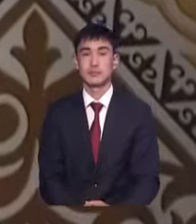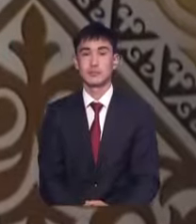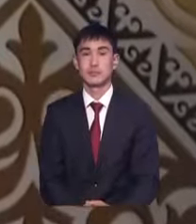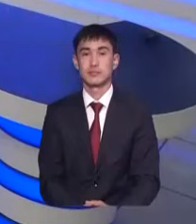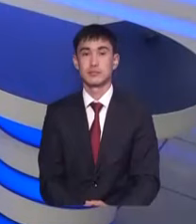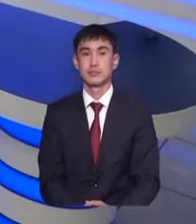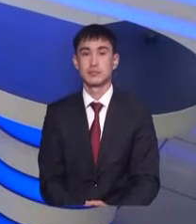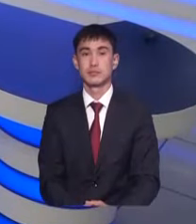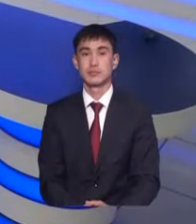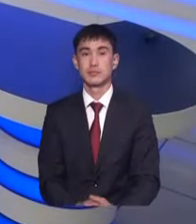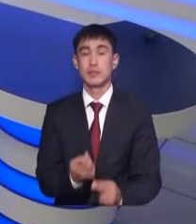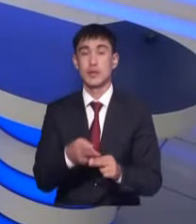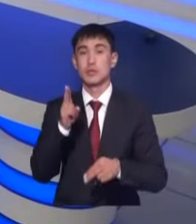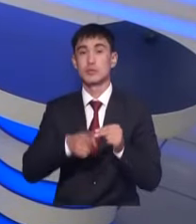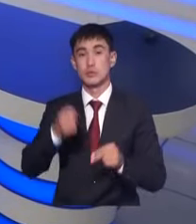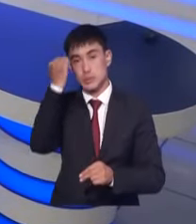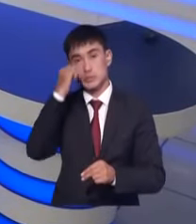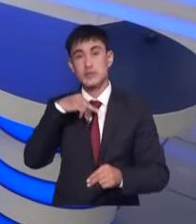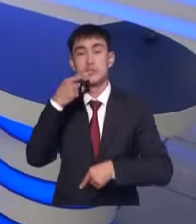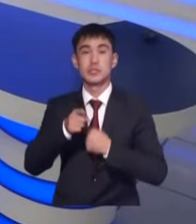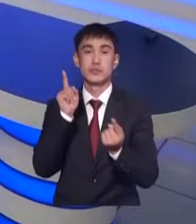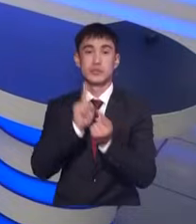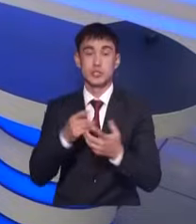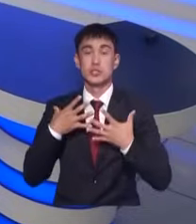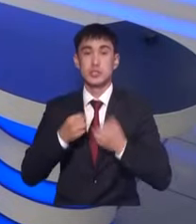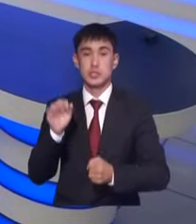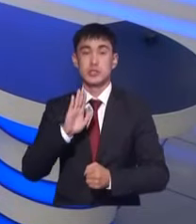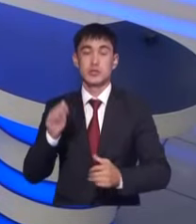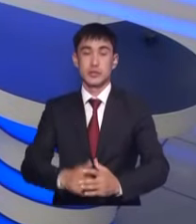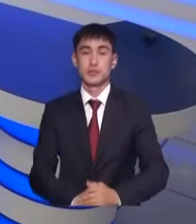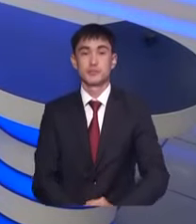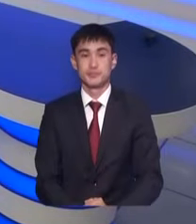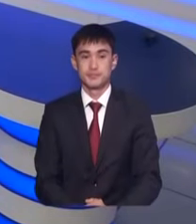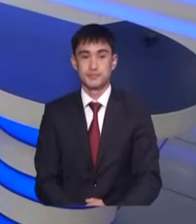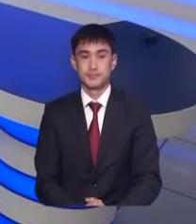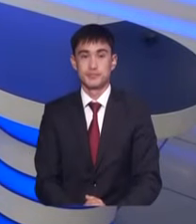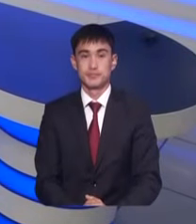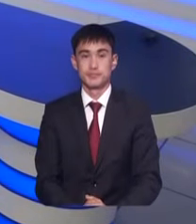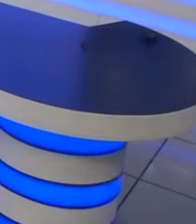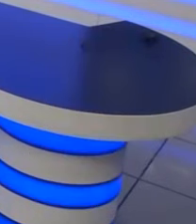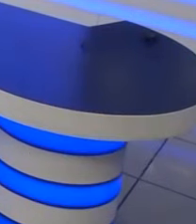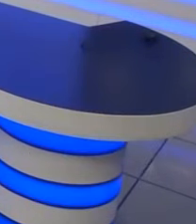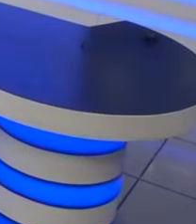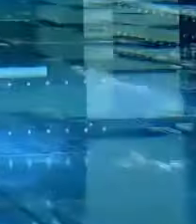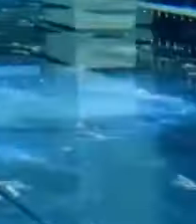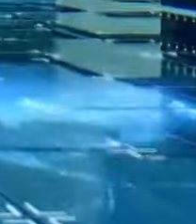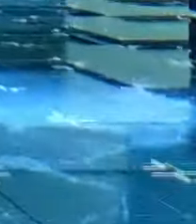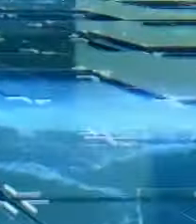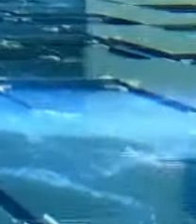Астана. На этом у меня все. Оставайтесь на телеканале ЖТСУ и будьте в курсе событий. До свидания.